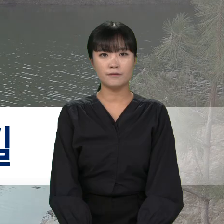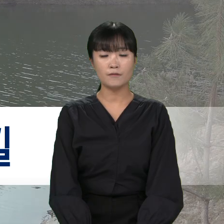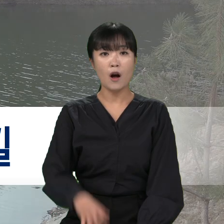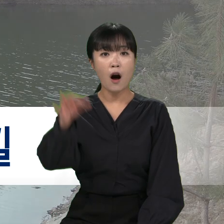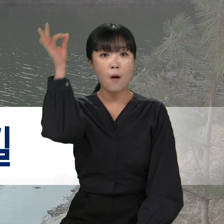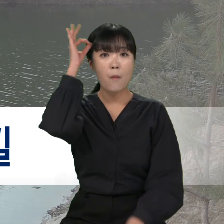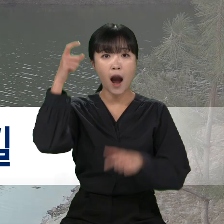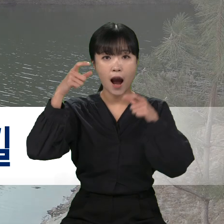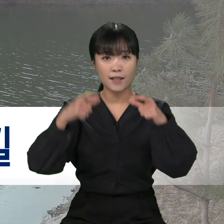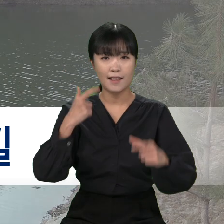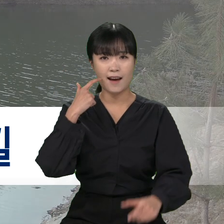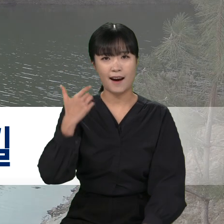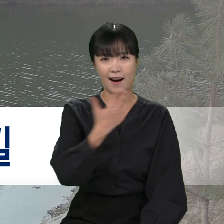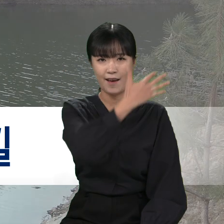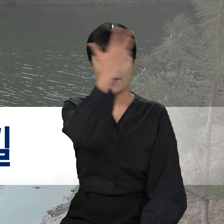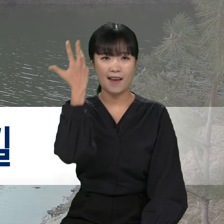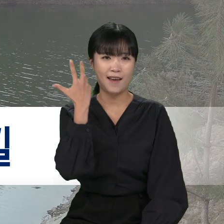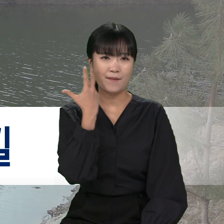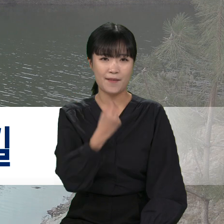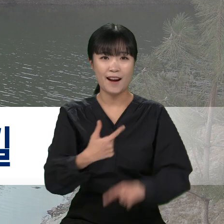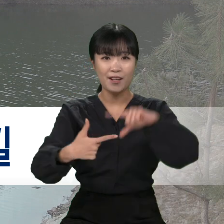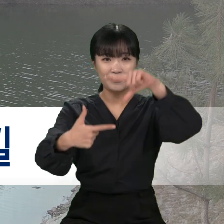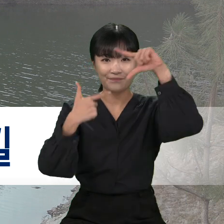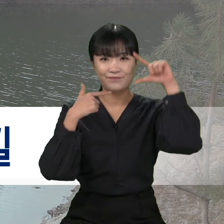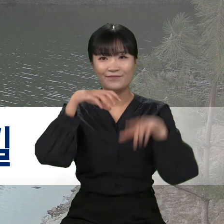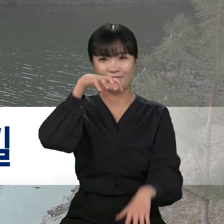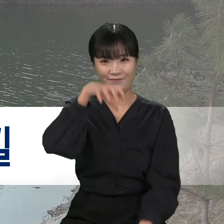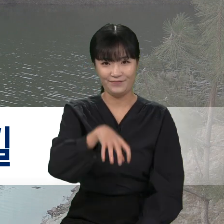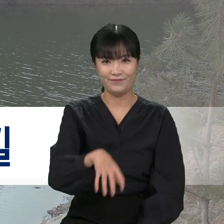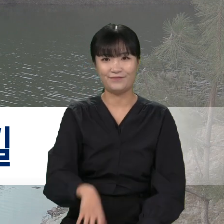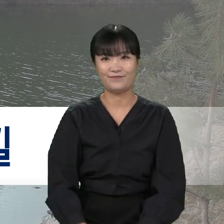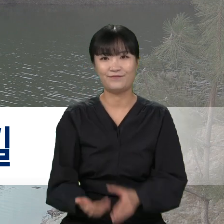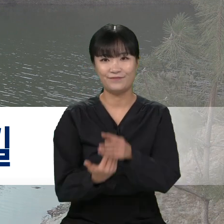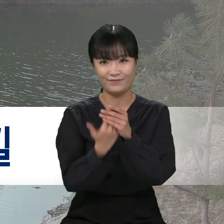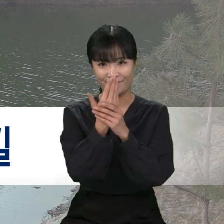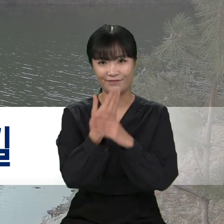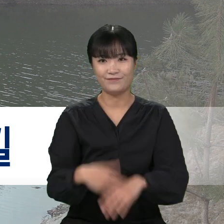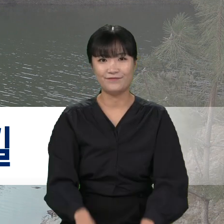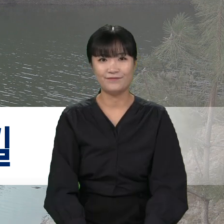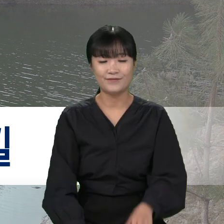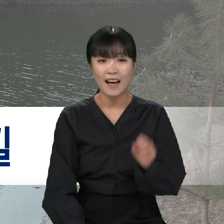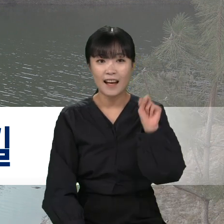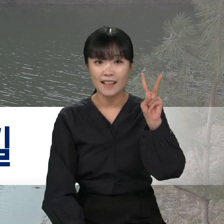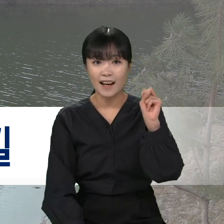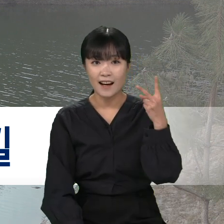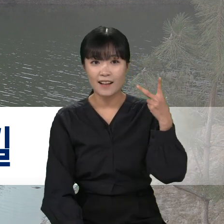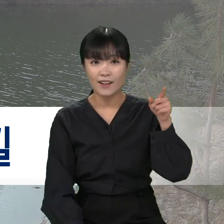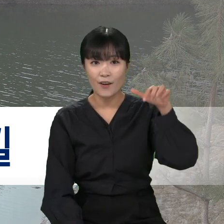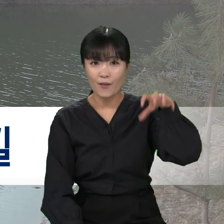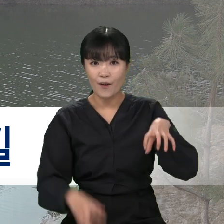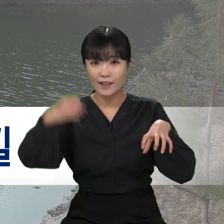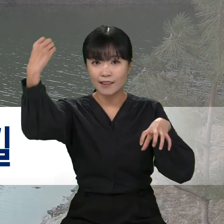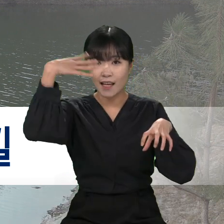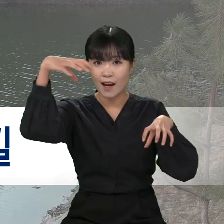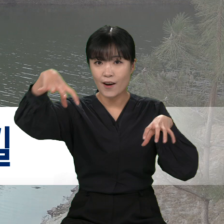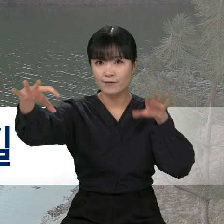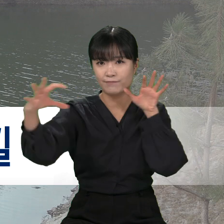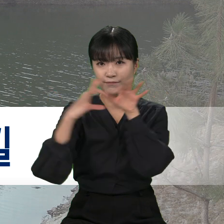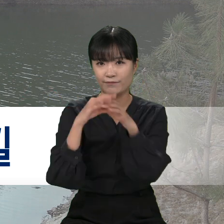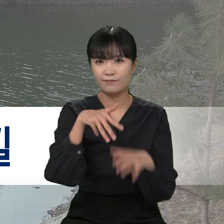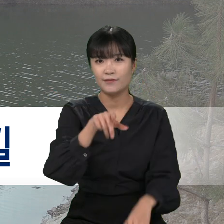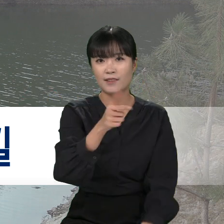아름다운 포항의 매력을 널리 할릴 또 하나의 지역 대표 명소가 탄생했습니다 양덕동 흥의